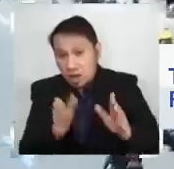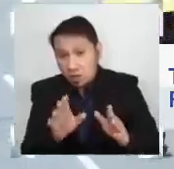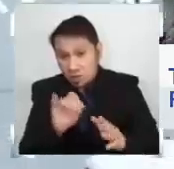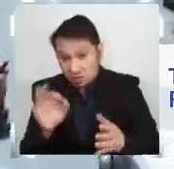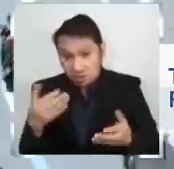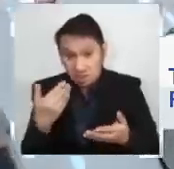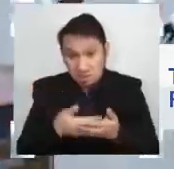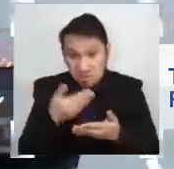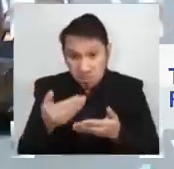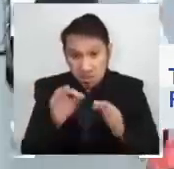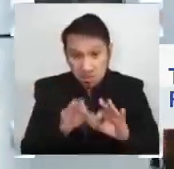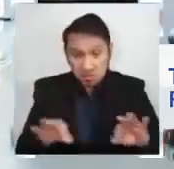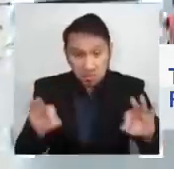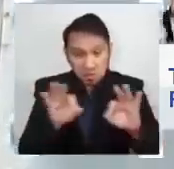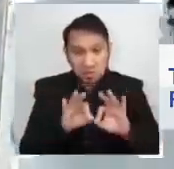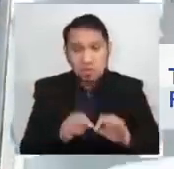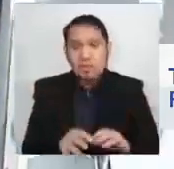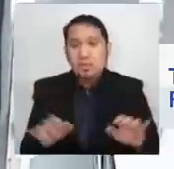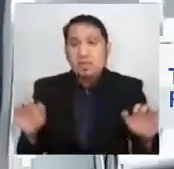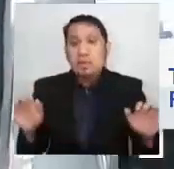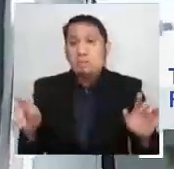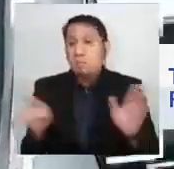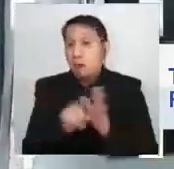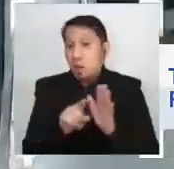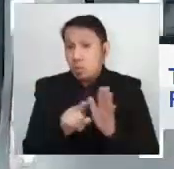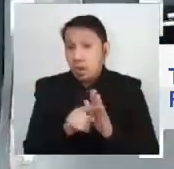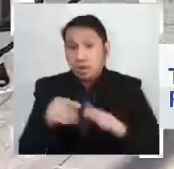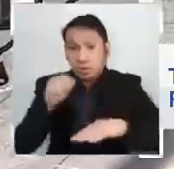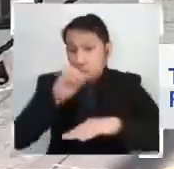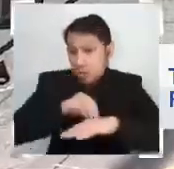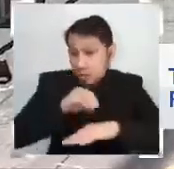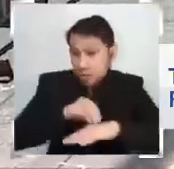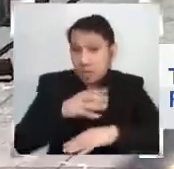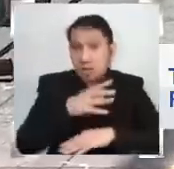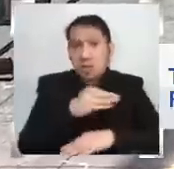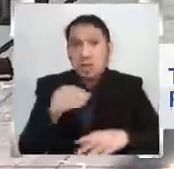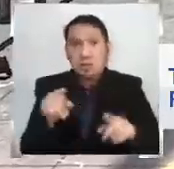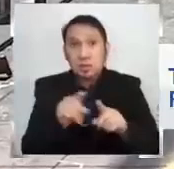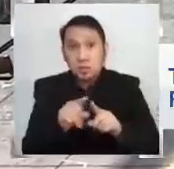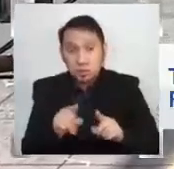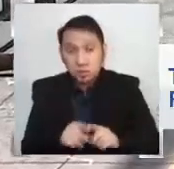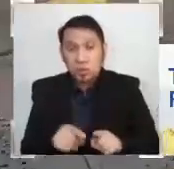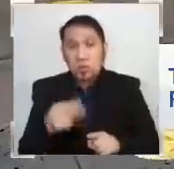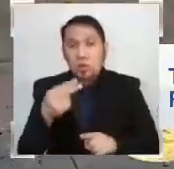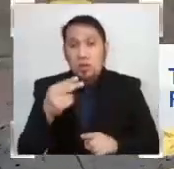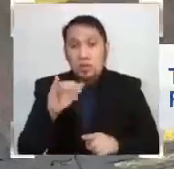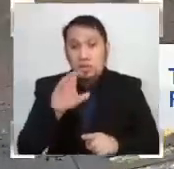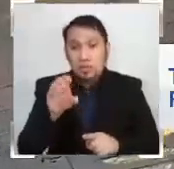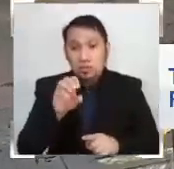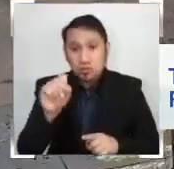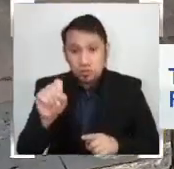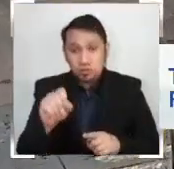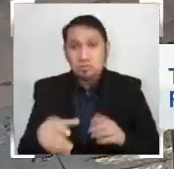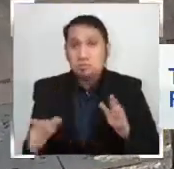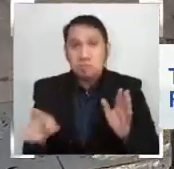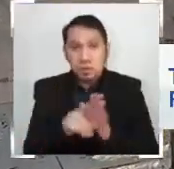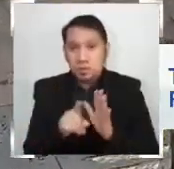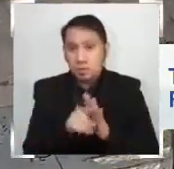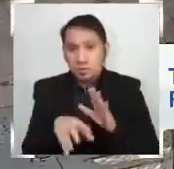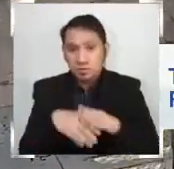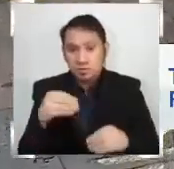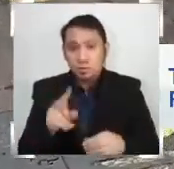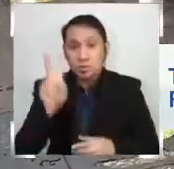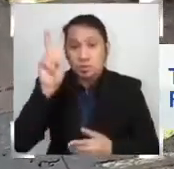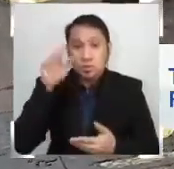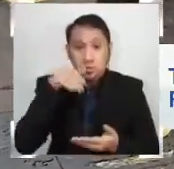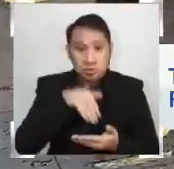street vendors sa paligid ng simbahan at pati Hijos ng itim na Nazareno bawal sa labas ng simbahan. 2,000 pulis ang ide-deploy